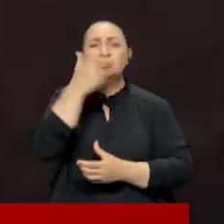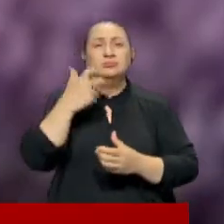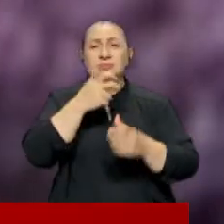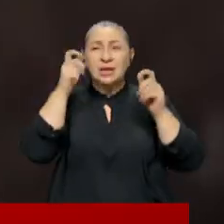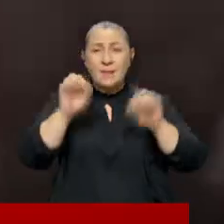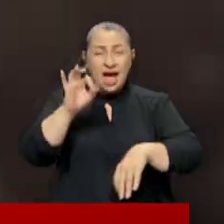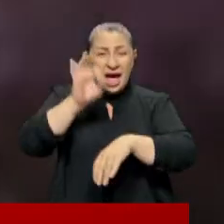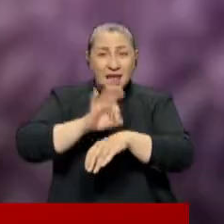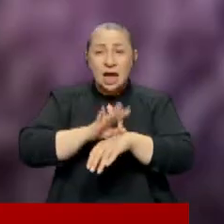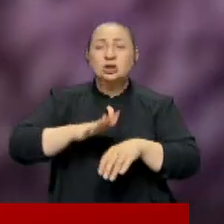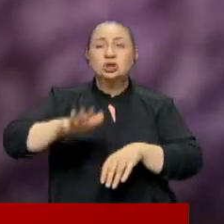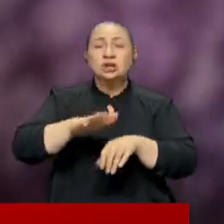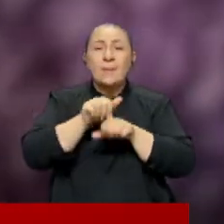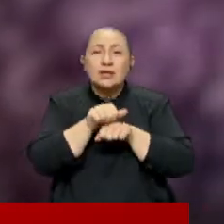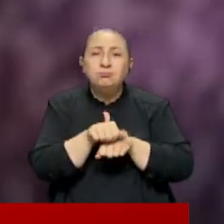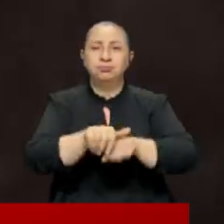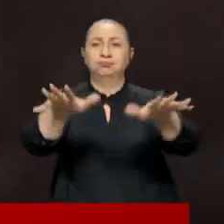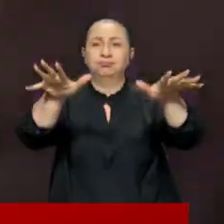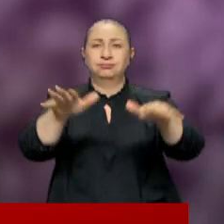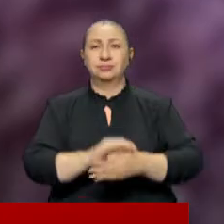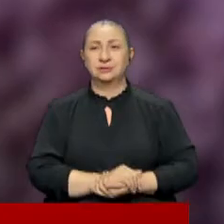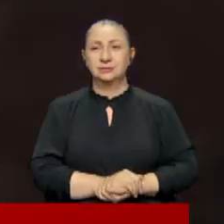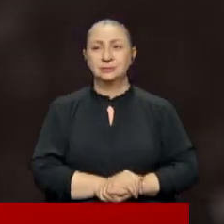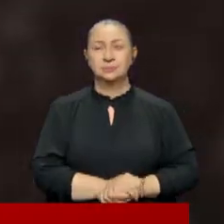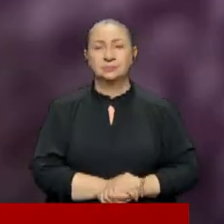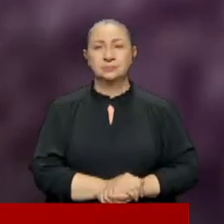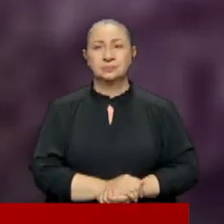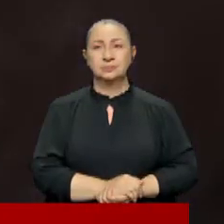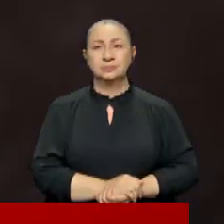söylediği anlar sosyal medyada gündem oldu.